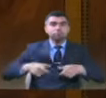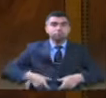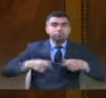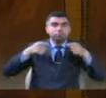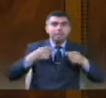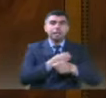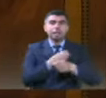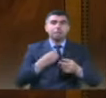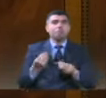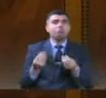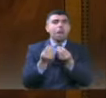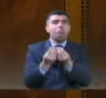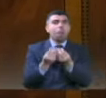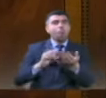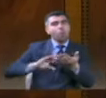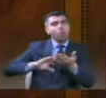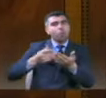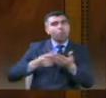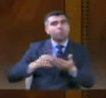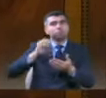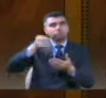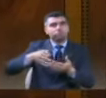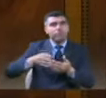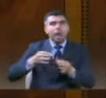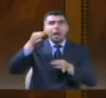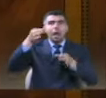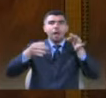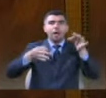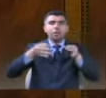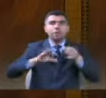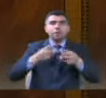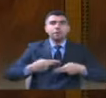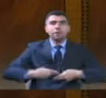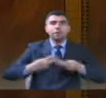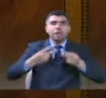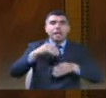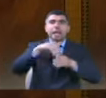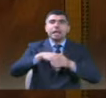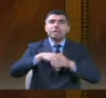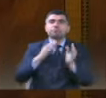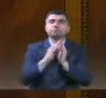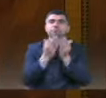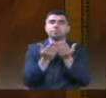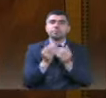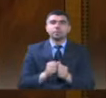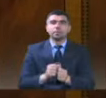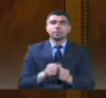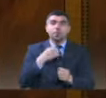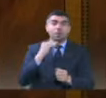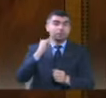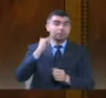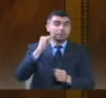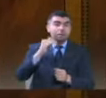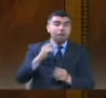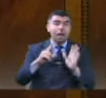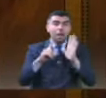والصحة، بما يضمن مجتمع العدالة الاجتماعية التي ينشده حزبنا. كما ندعو إلى إرساء آليات